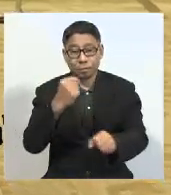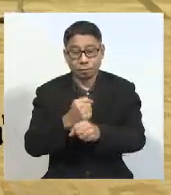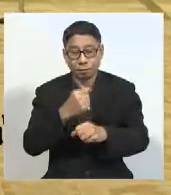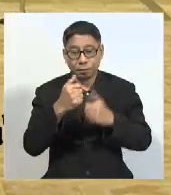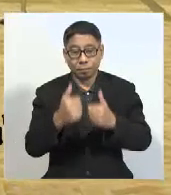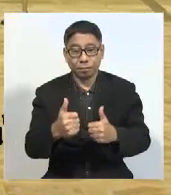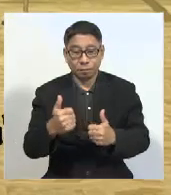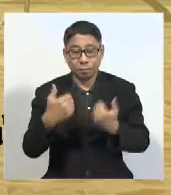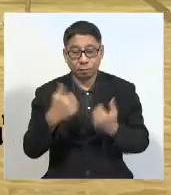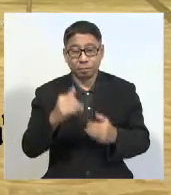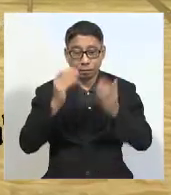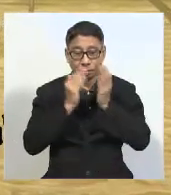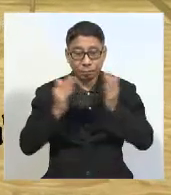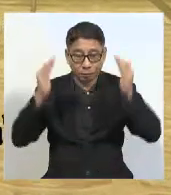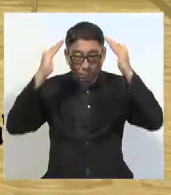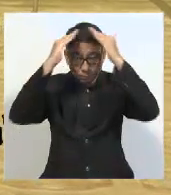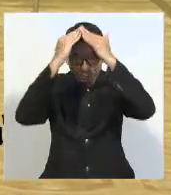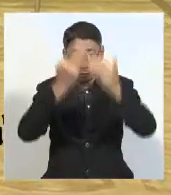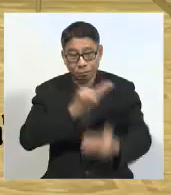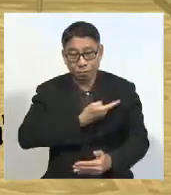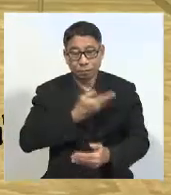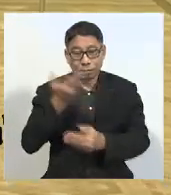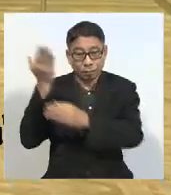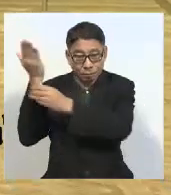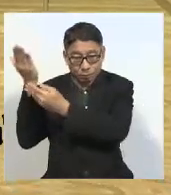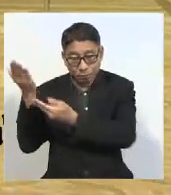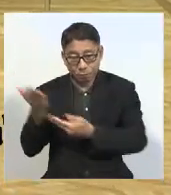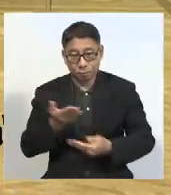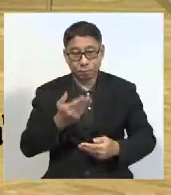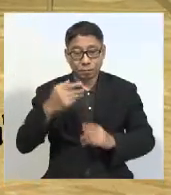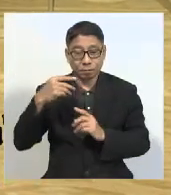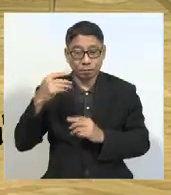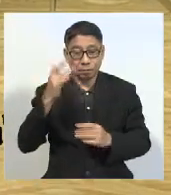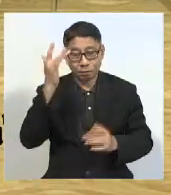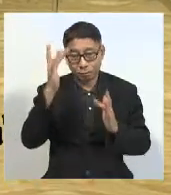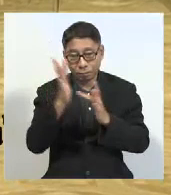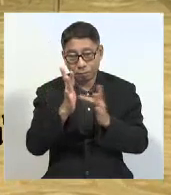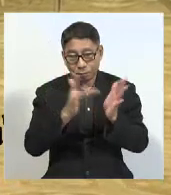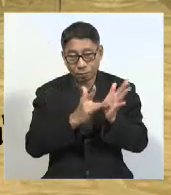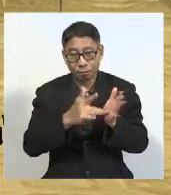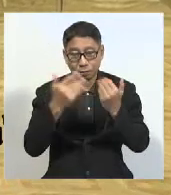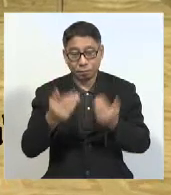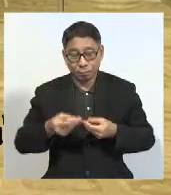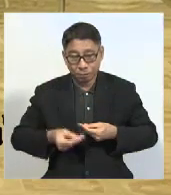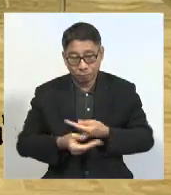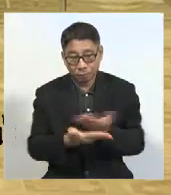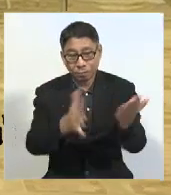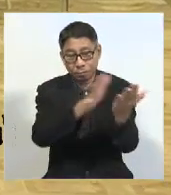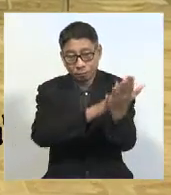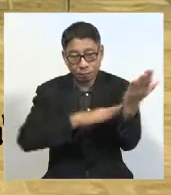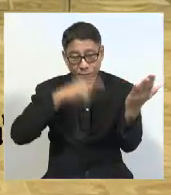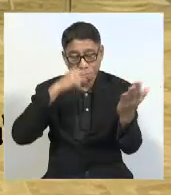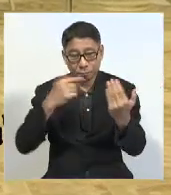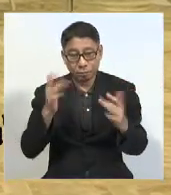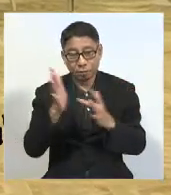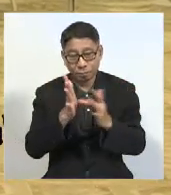ำได้และสมเด็จพระสันตะปาปาได้ขอพระพรจากพระเจ้าให้ประเทศผู้นำและประชาชนชาวไทยข